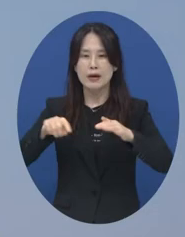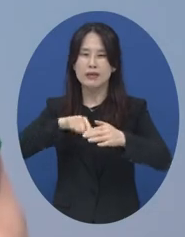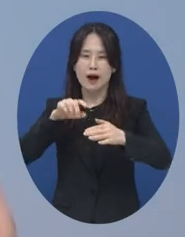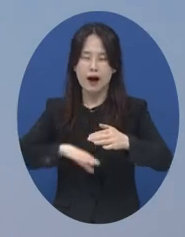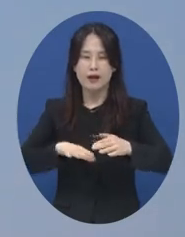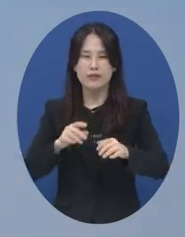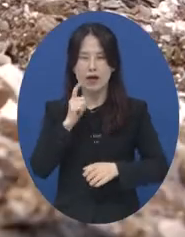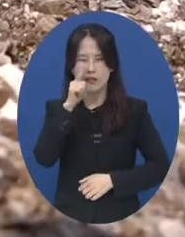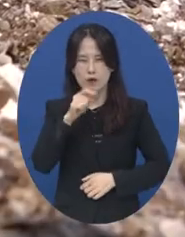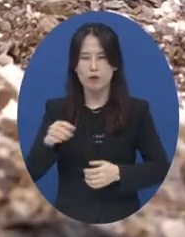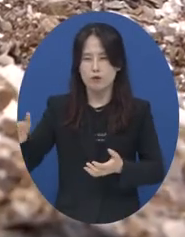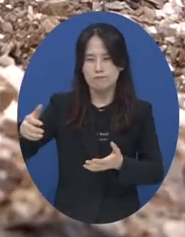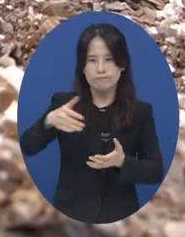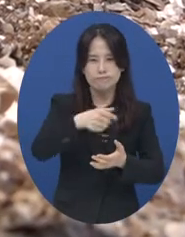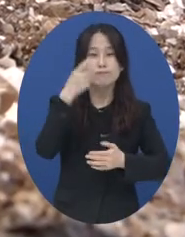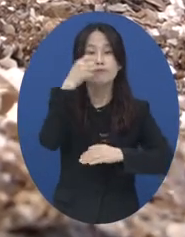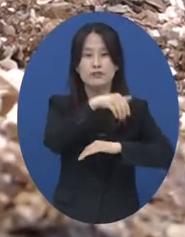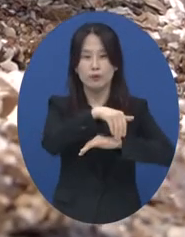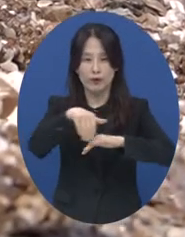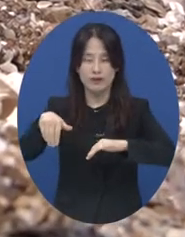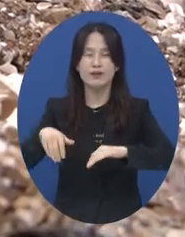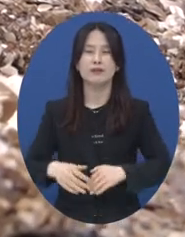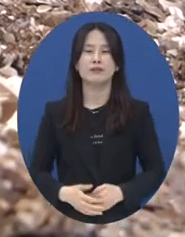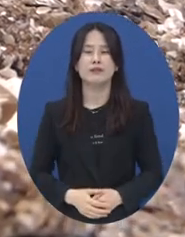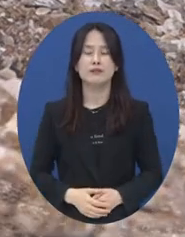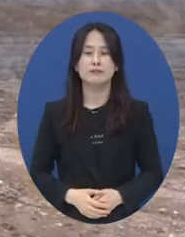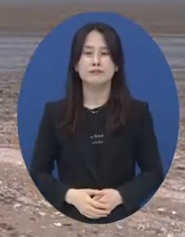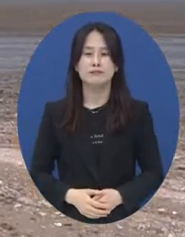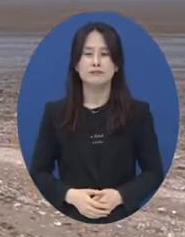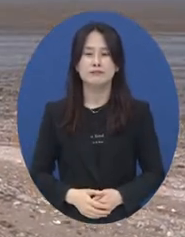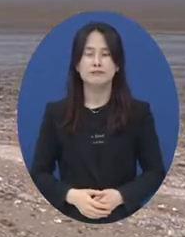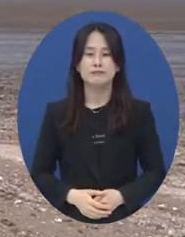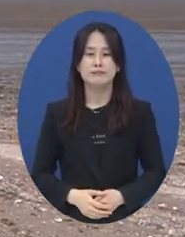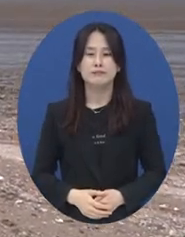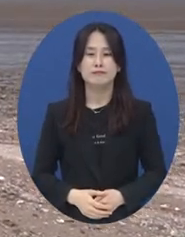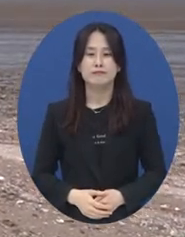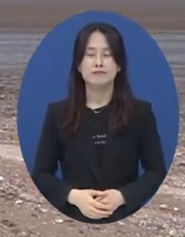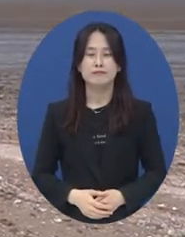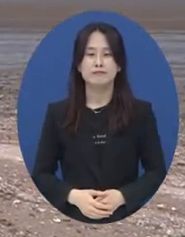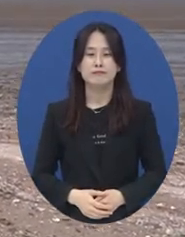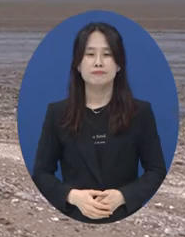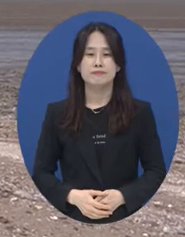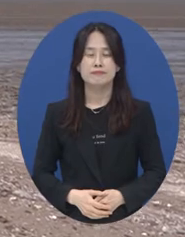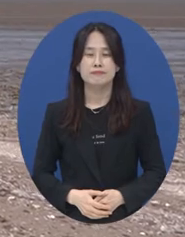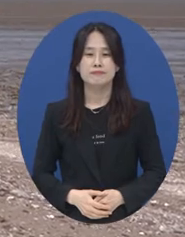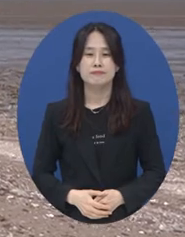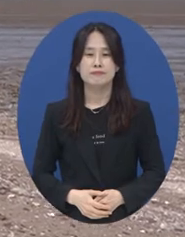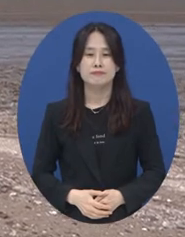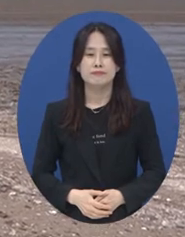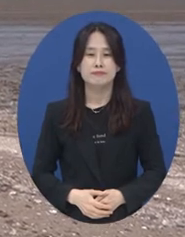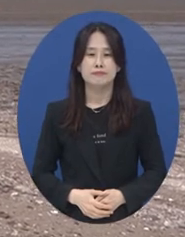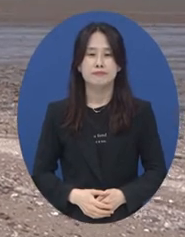내년부터는 바닷속의 해양 쓰레기를 직접 수거할 계획입니다. 경기 CCTV 최창순입니다.